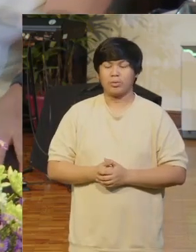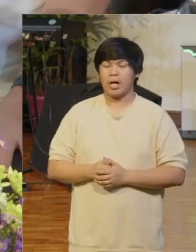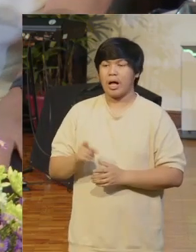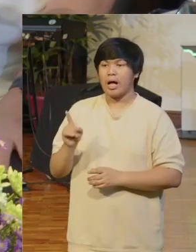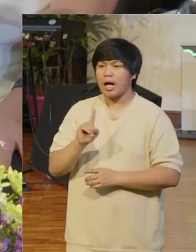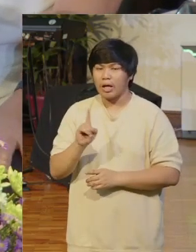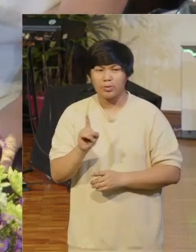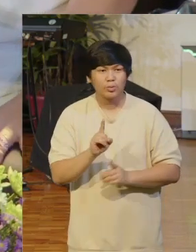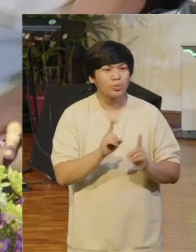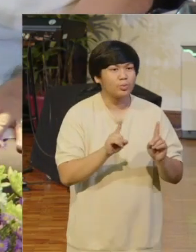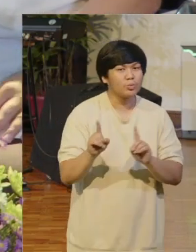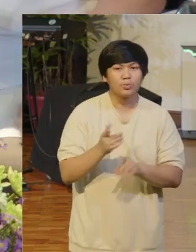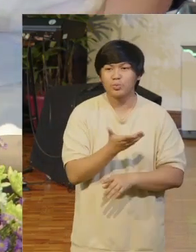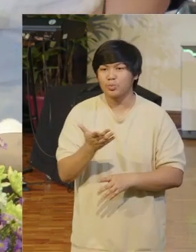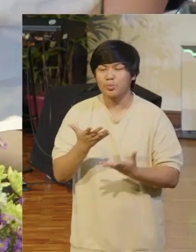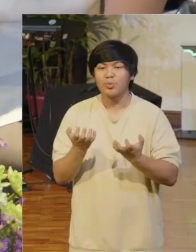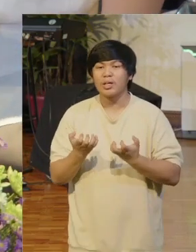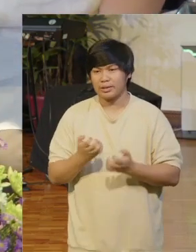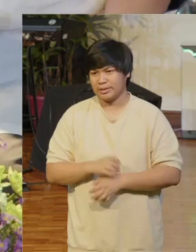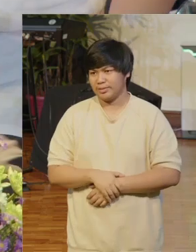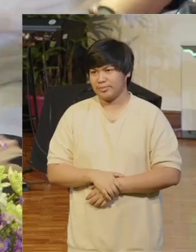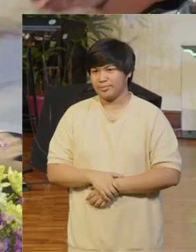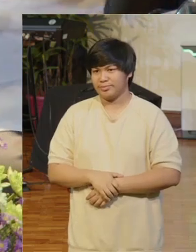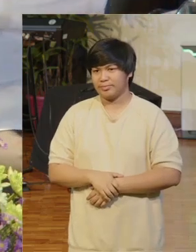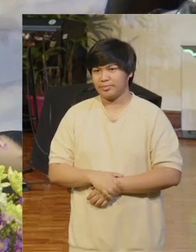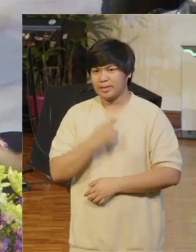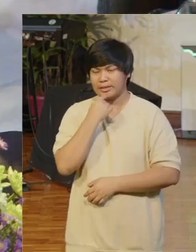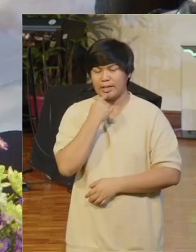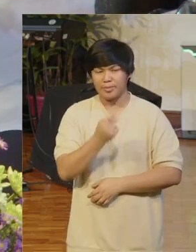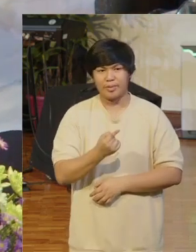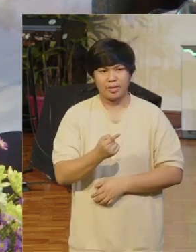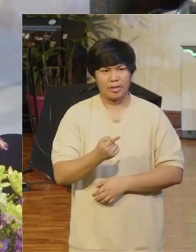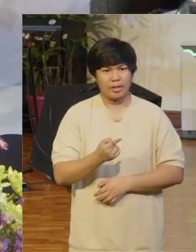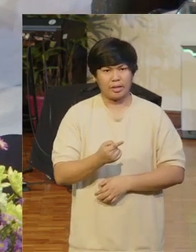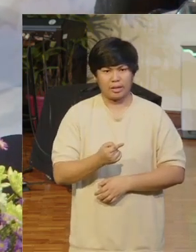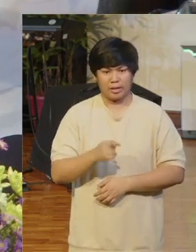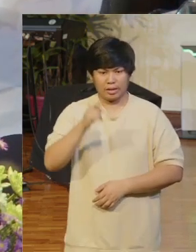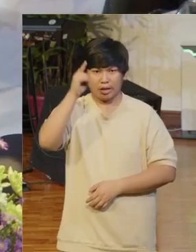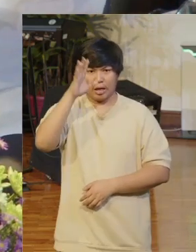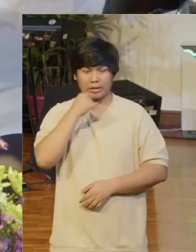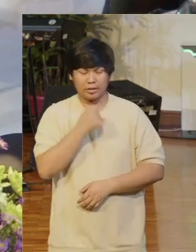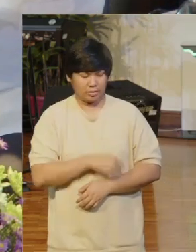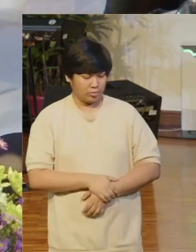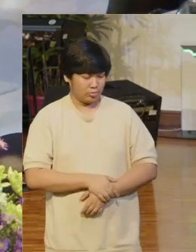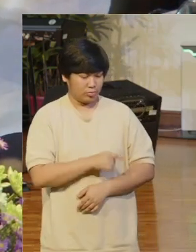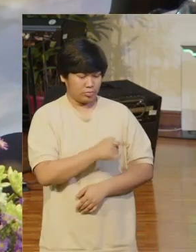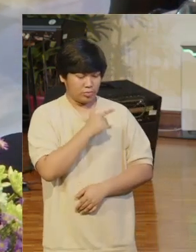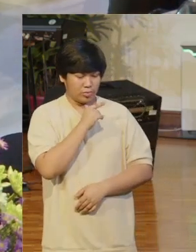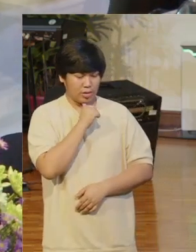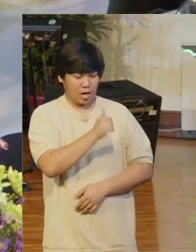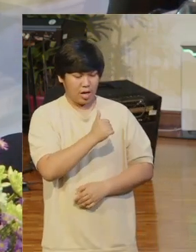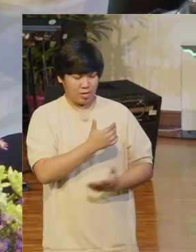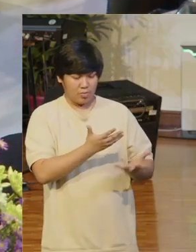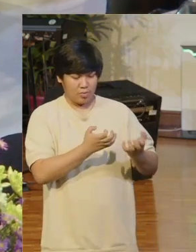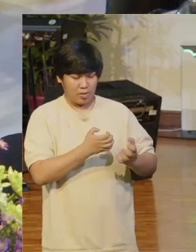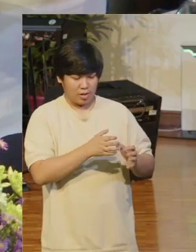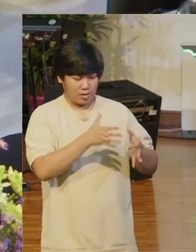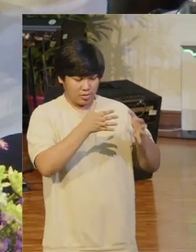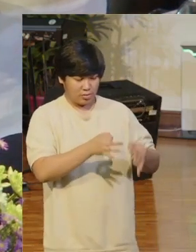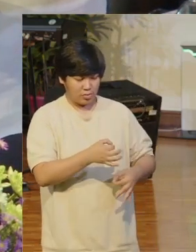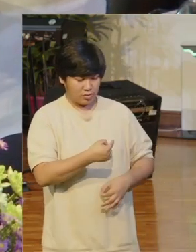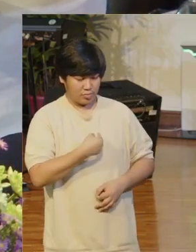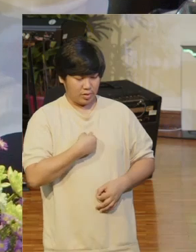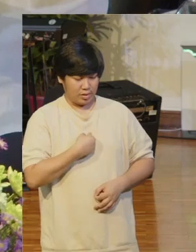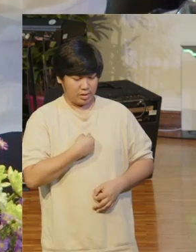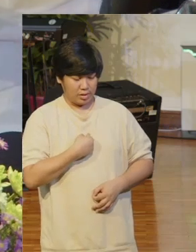So mga kapatid, sabi niya, hindi niyo ako pipiliin, kaya kayo ang pipiliin